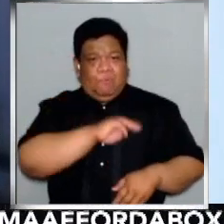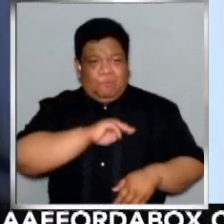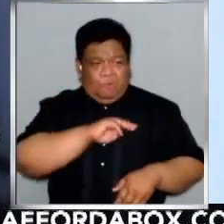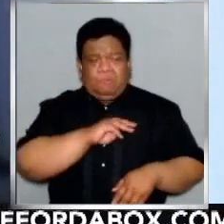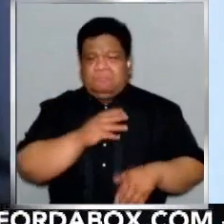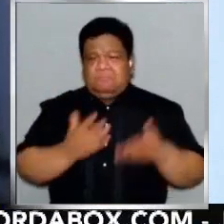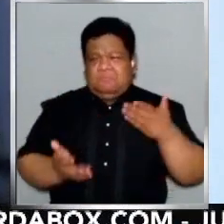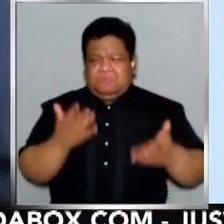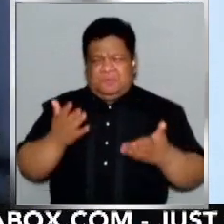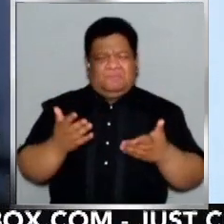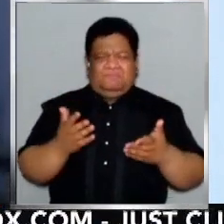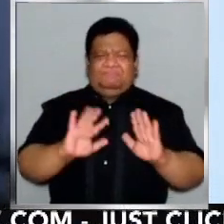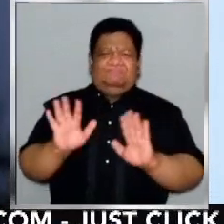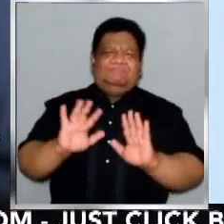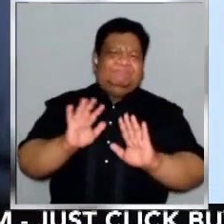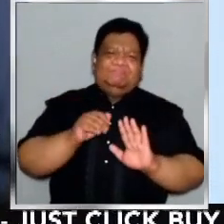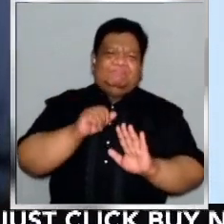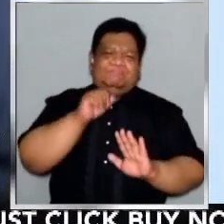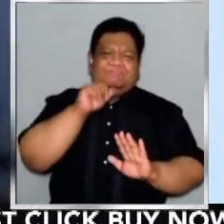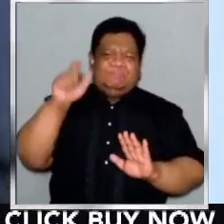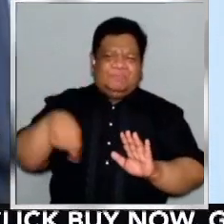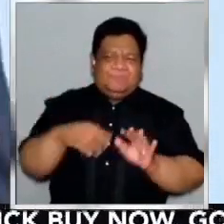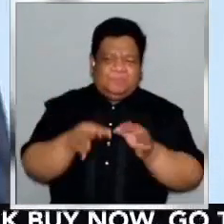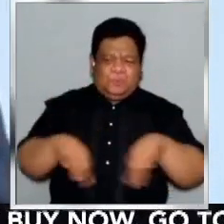what they're paying in taxes anymore.